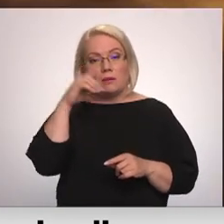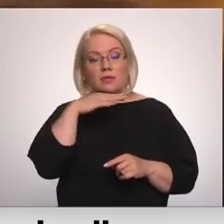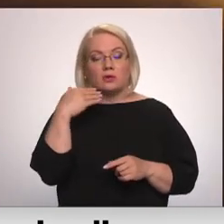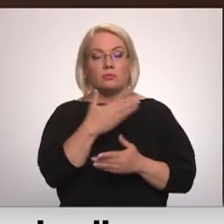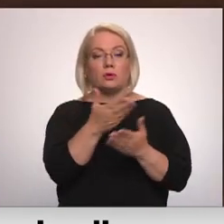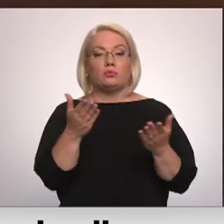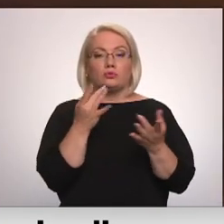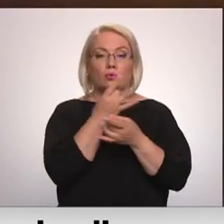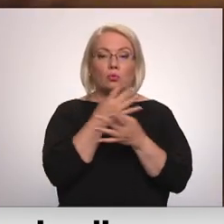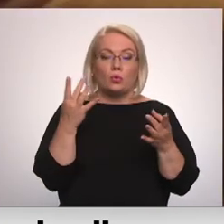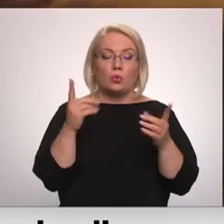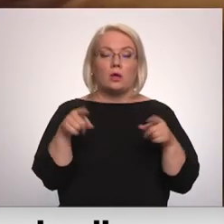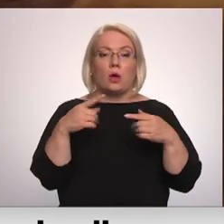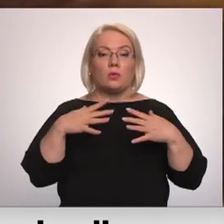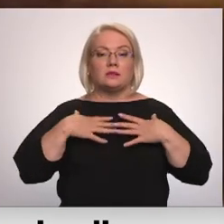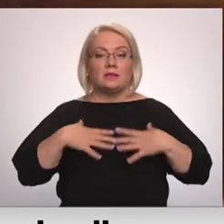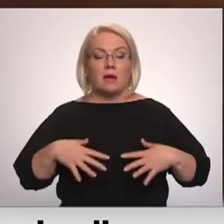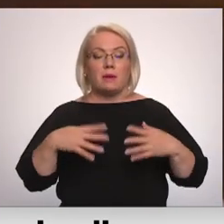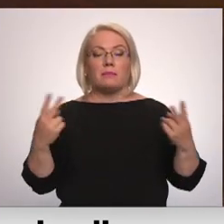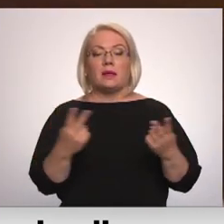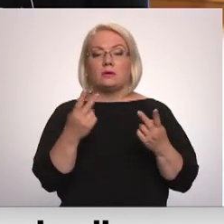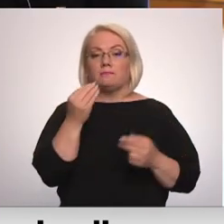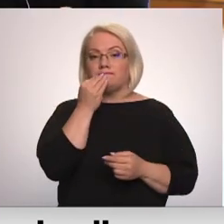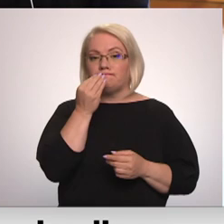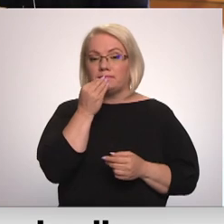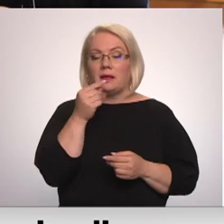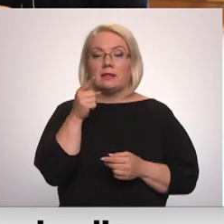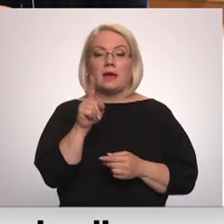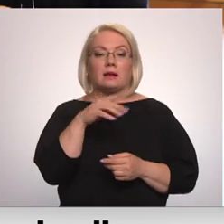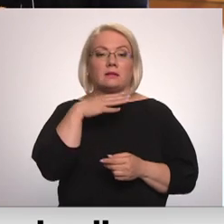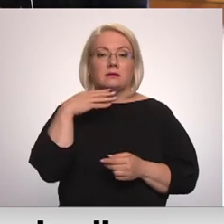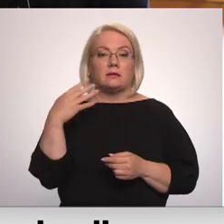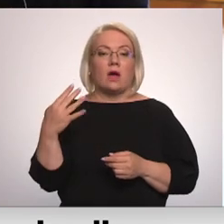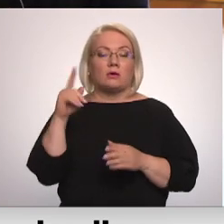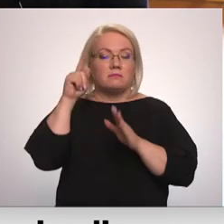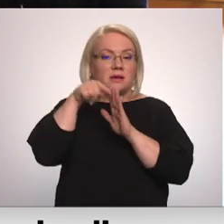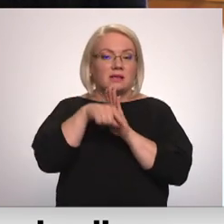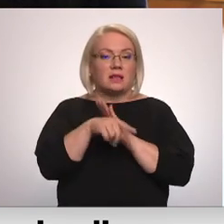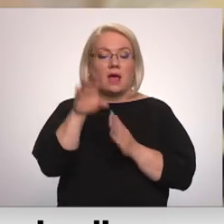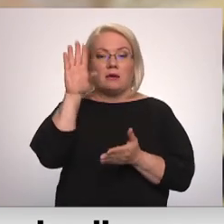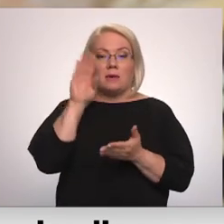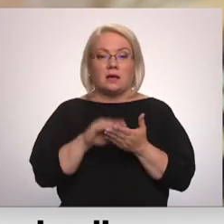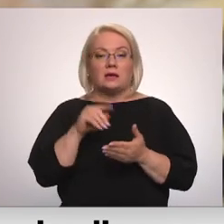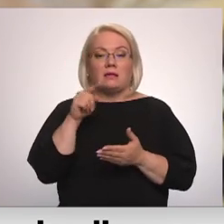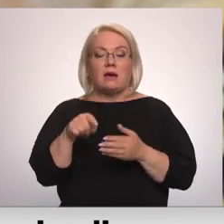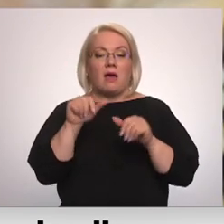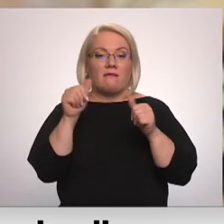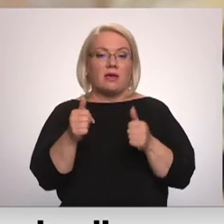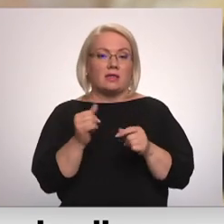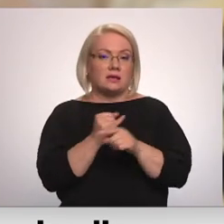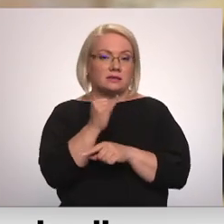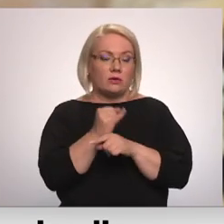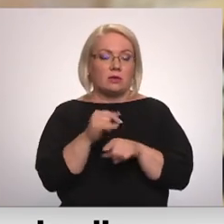jūsu kultūru, tautastāpiem, tradicionāliem ēdieniem. Tā ir daudz padziļinātāka pieredze, kad šādi ceļo. Arī